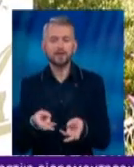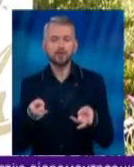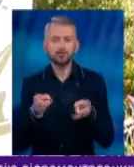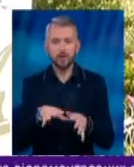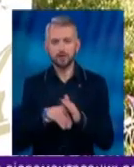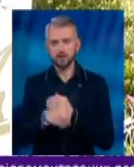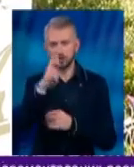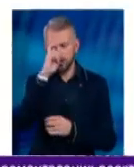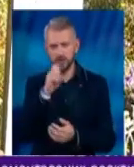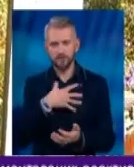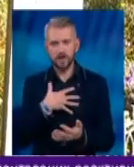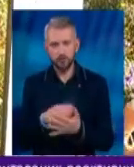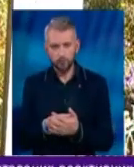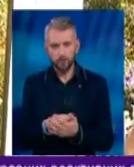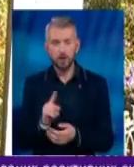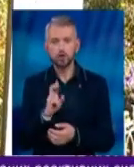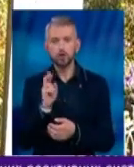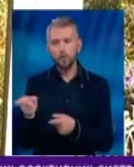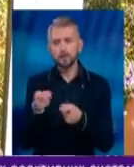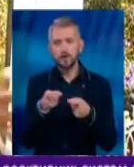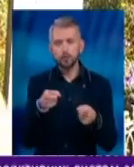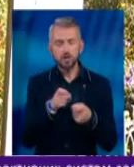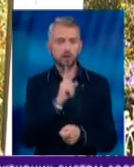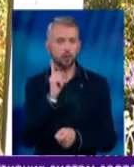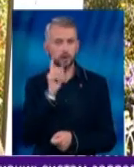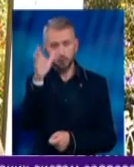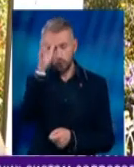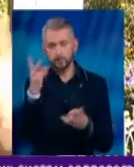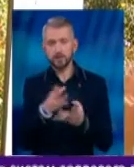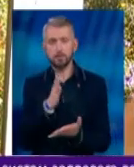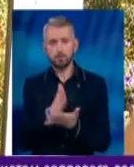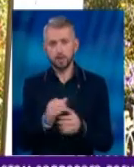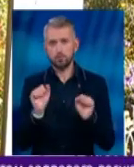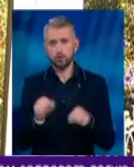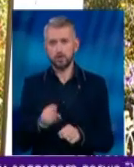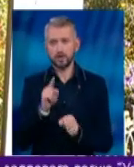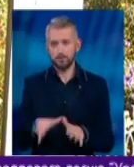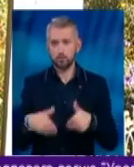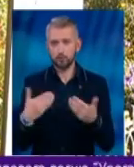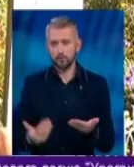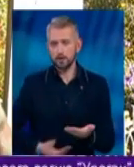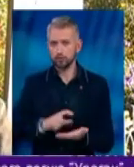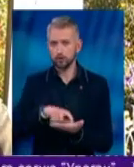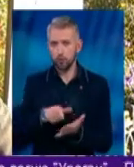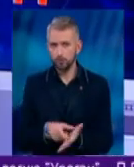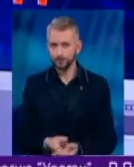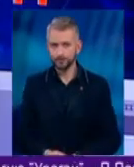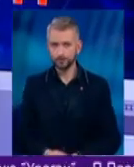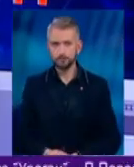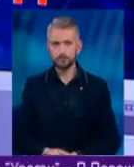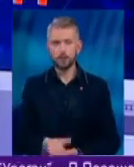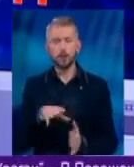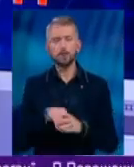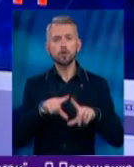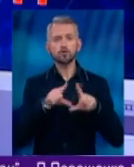в державній власності. Для того, щоб залучати молодих науковців, треба мати можливість хоча б їм пропонувати житло.